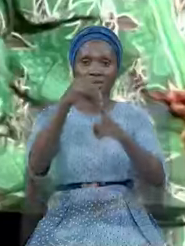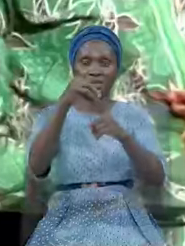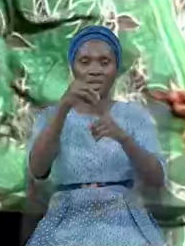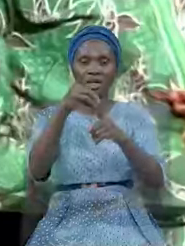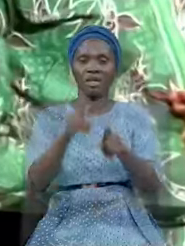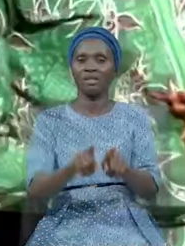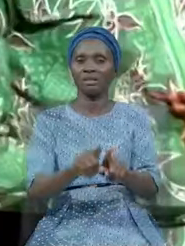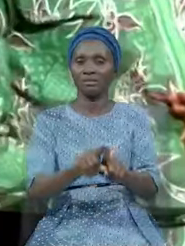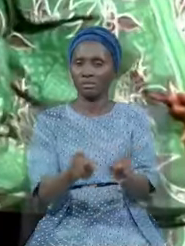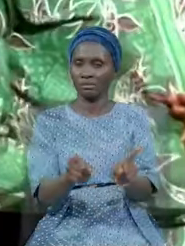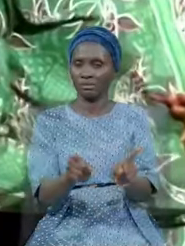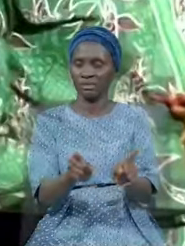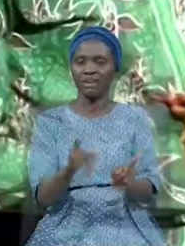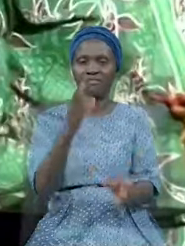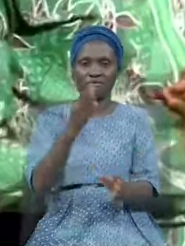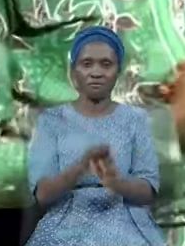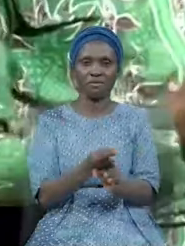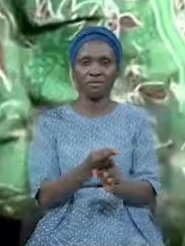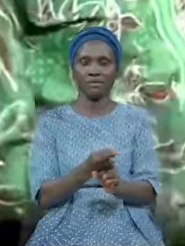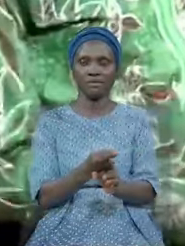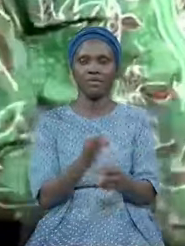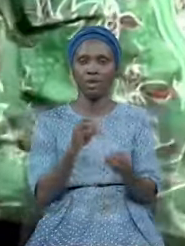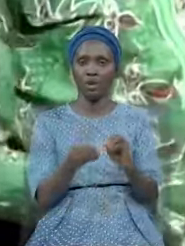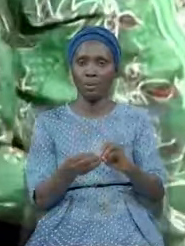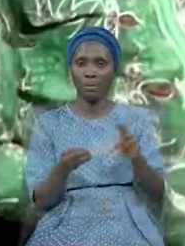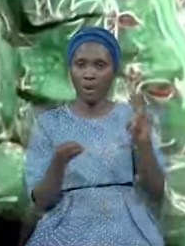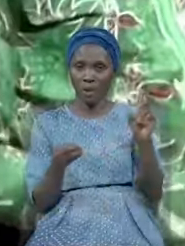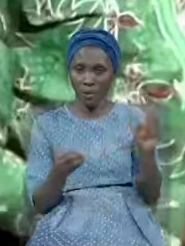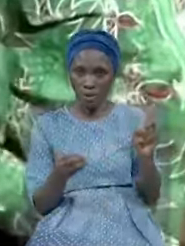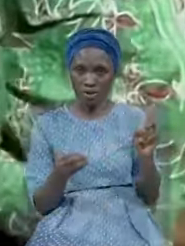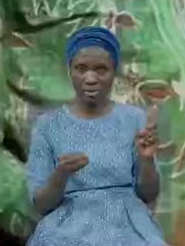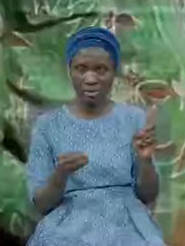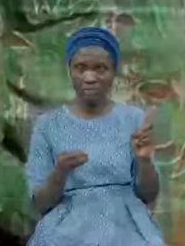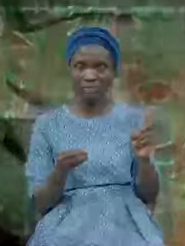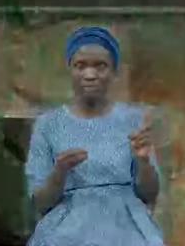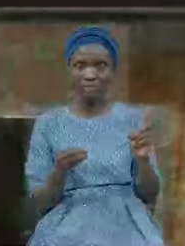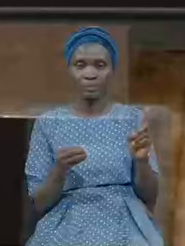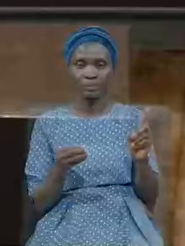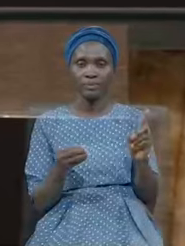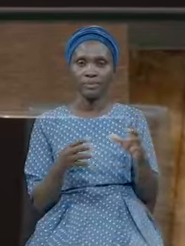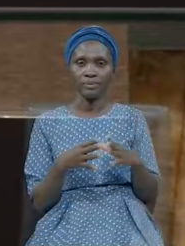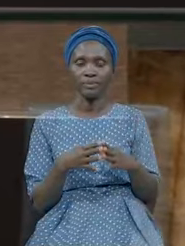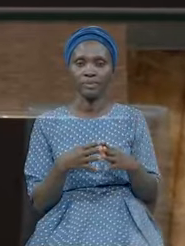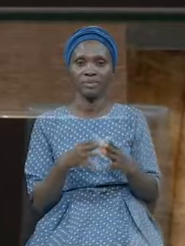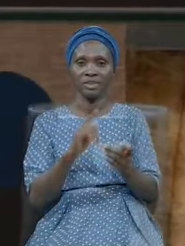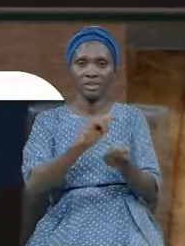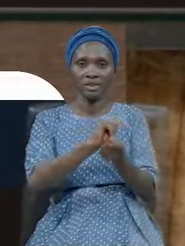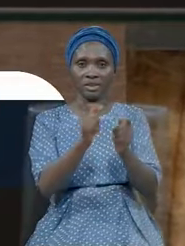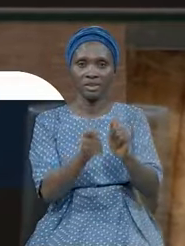vous avez une fois distinguée allons au premier point nous allons voir la grâce